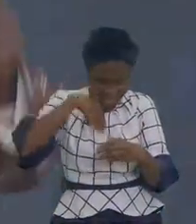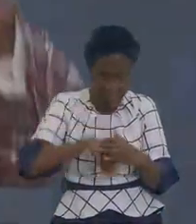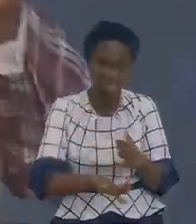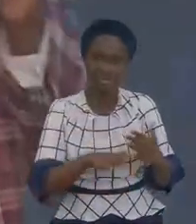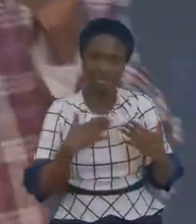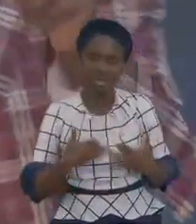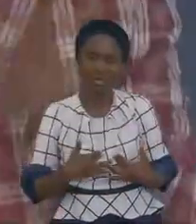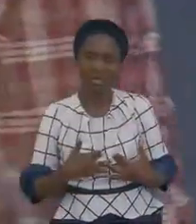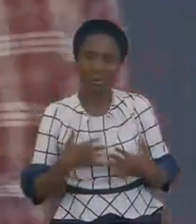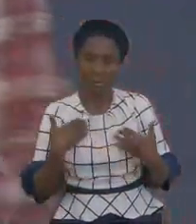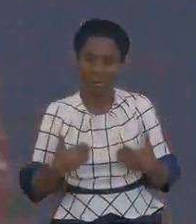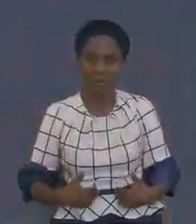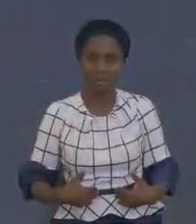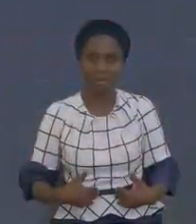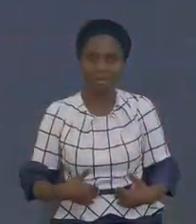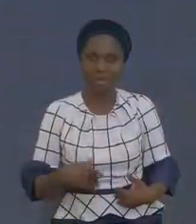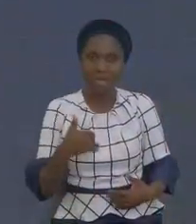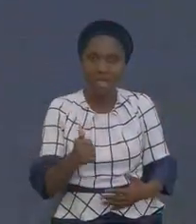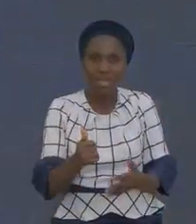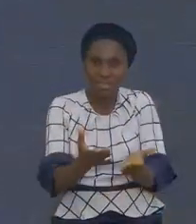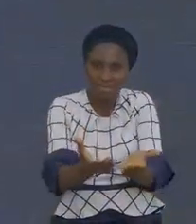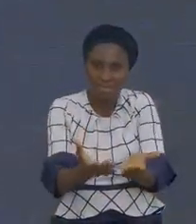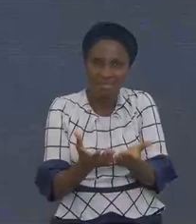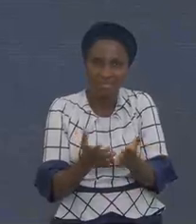désir pour cette terre haute.